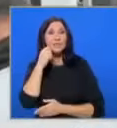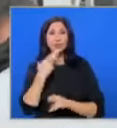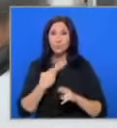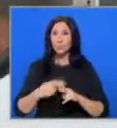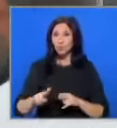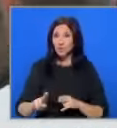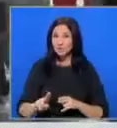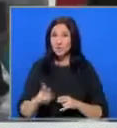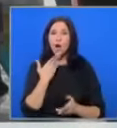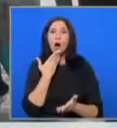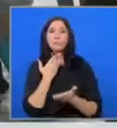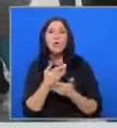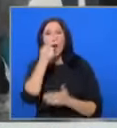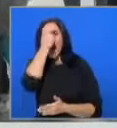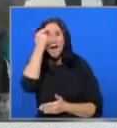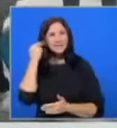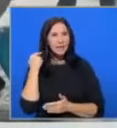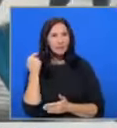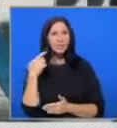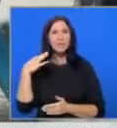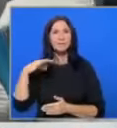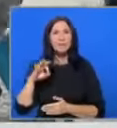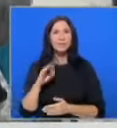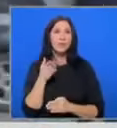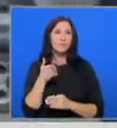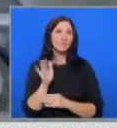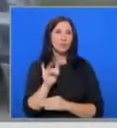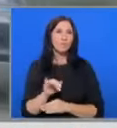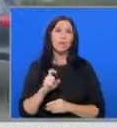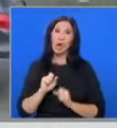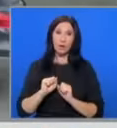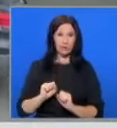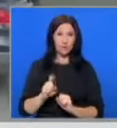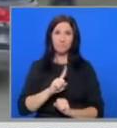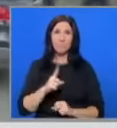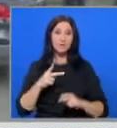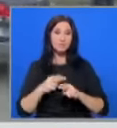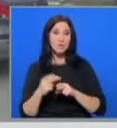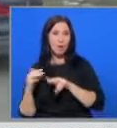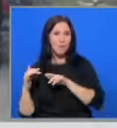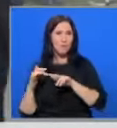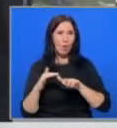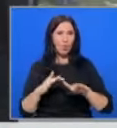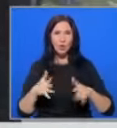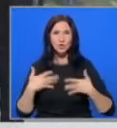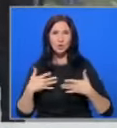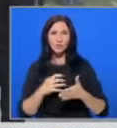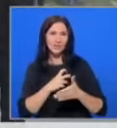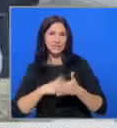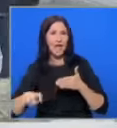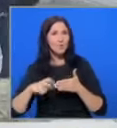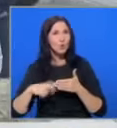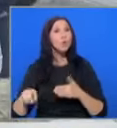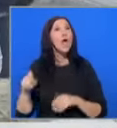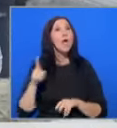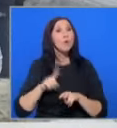прочистване. Обещанието на азербайджанския президент, че правата им ще бъдат гарантирани, не спира потока от желаещи да се евакуират.